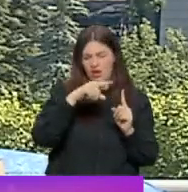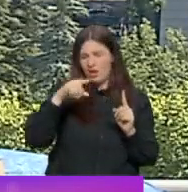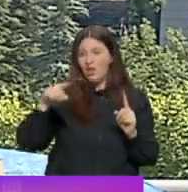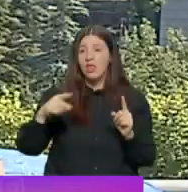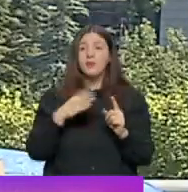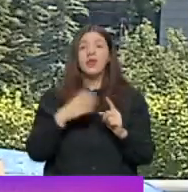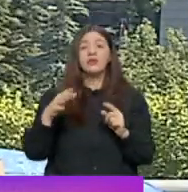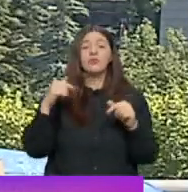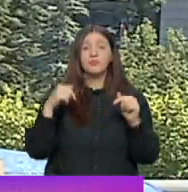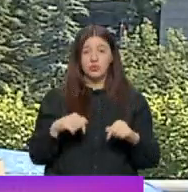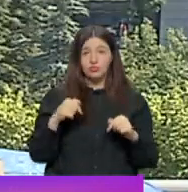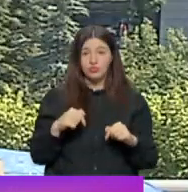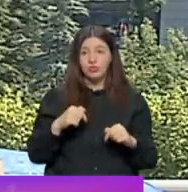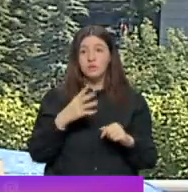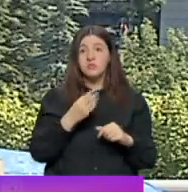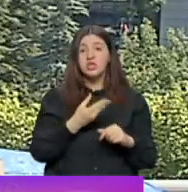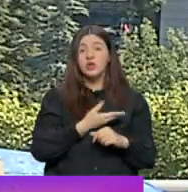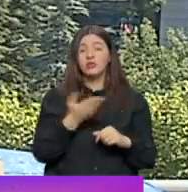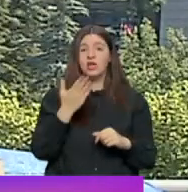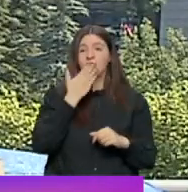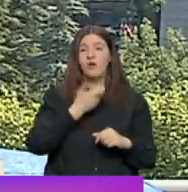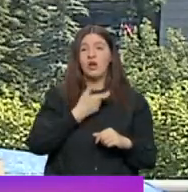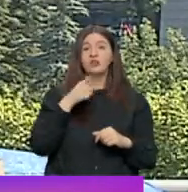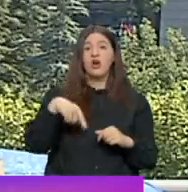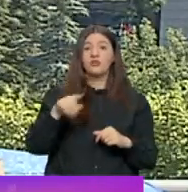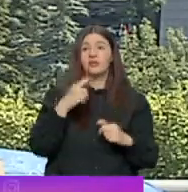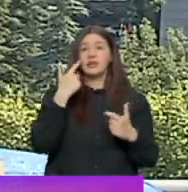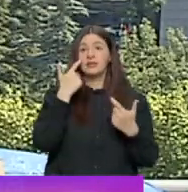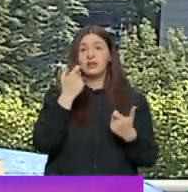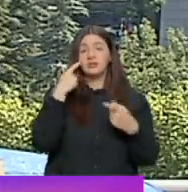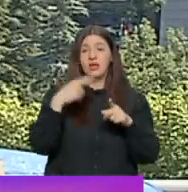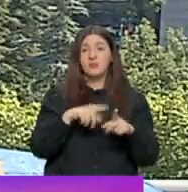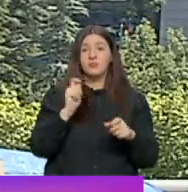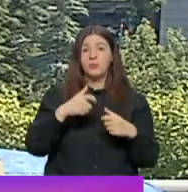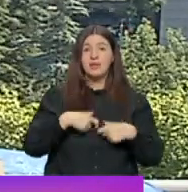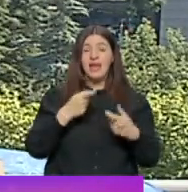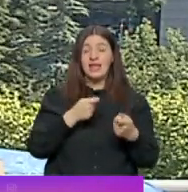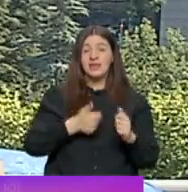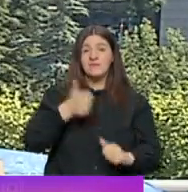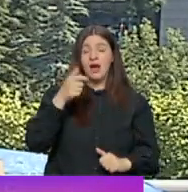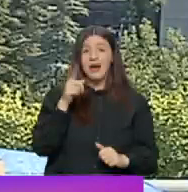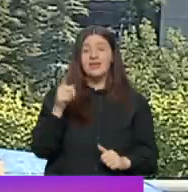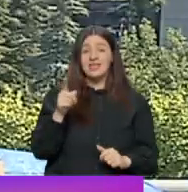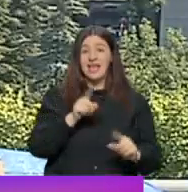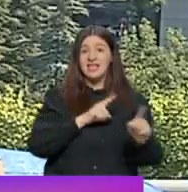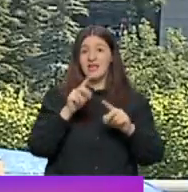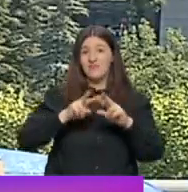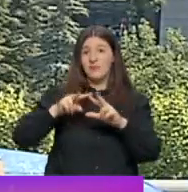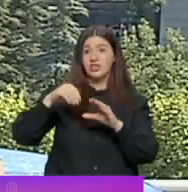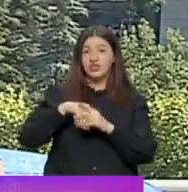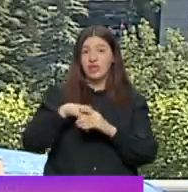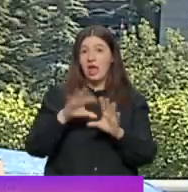yandan da bugün milyonlarca öğrenci, onlar da dikkatle takip ediyor. Milli Eğitim Bakanlığı'nın da internet